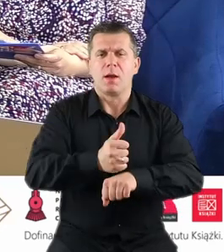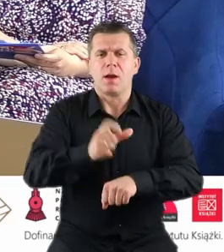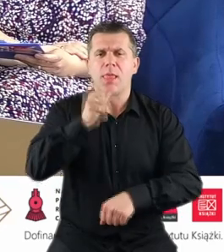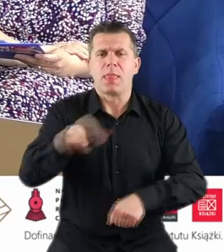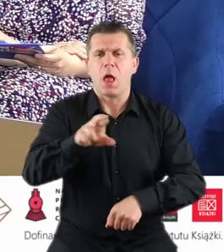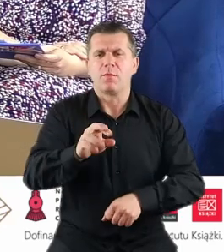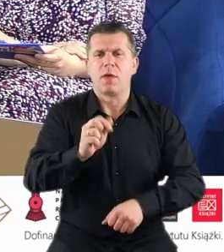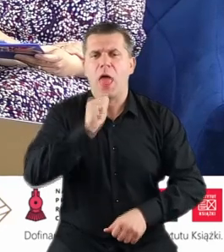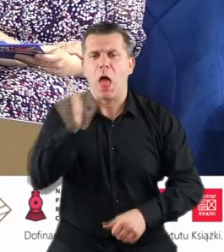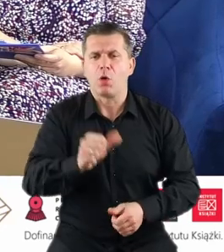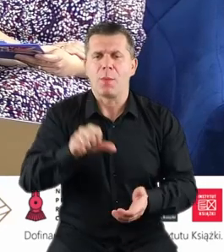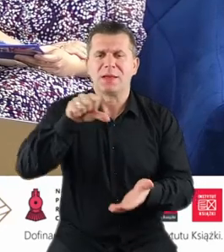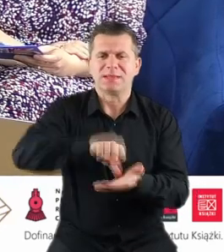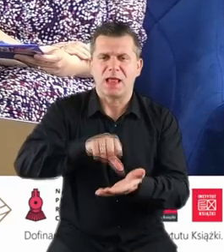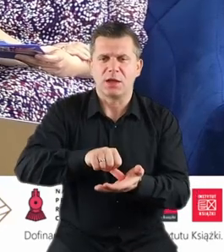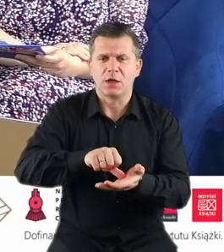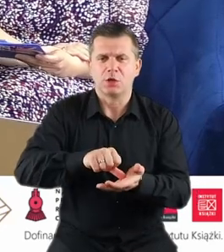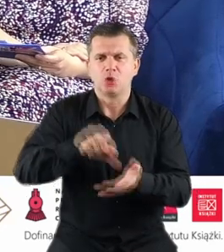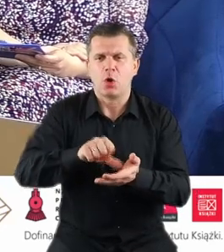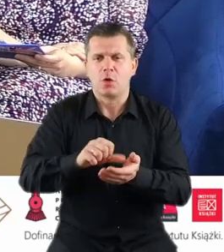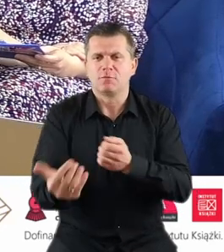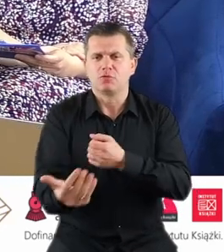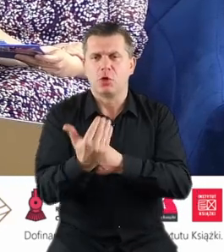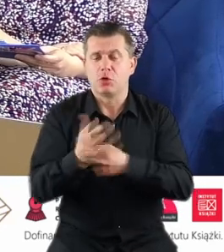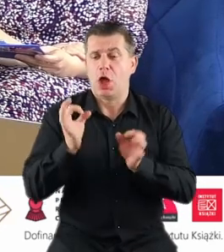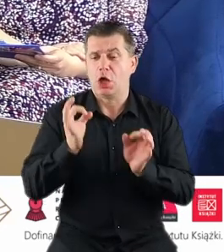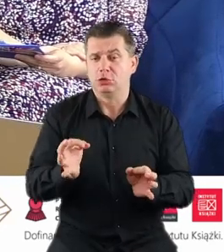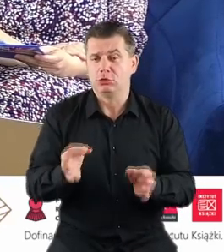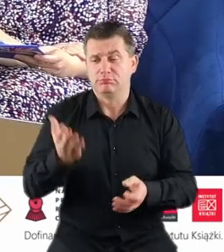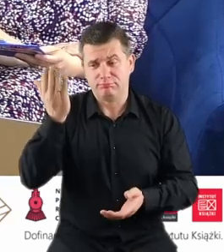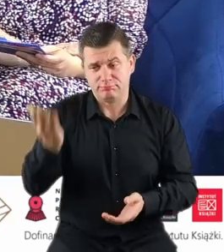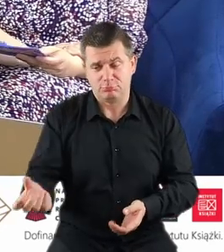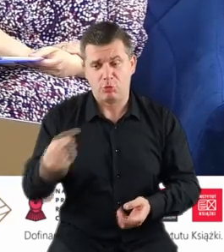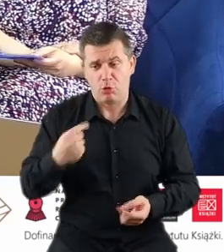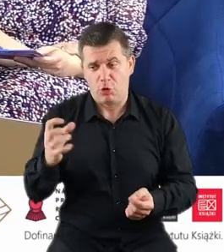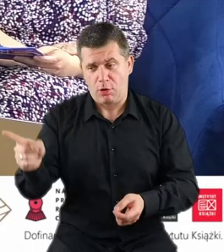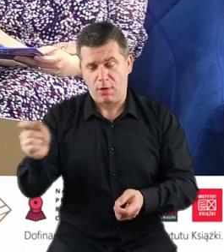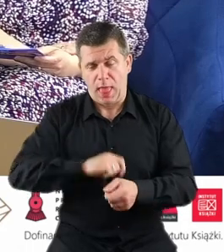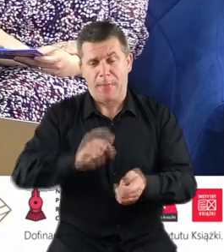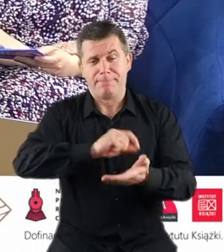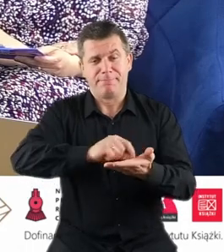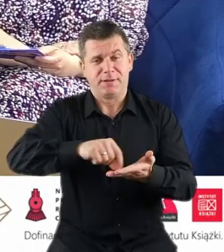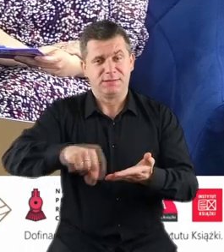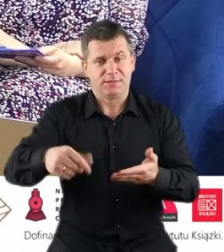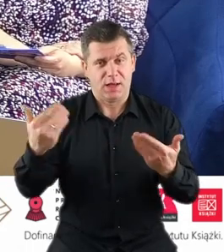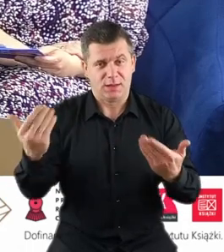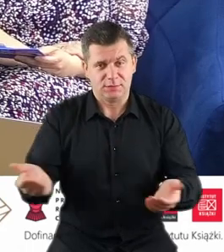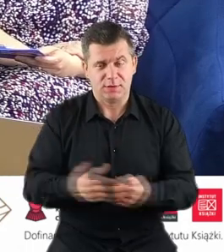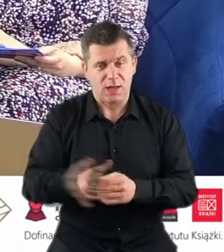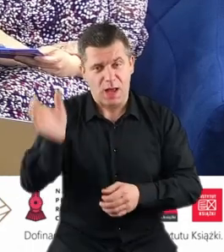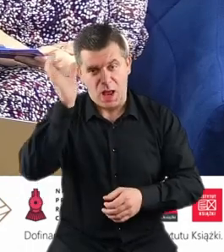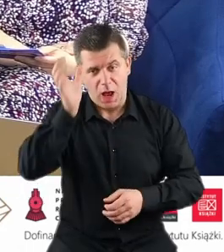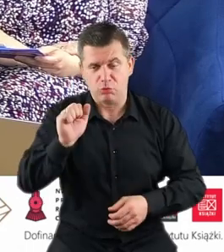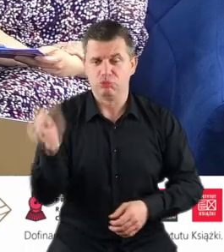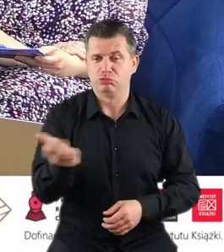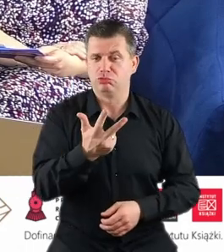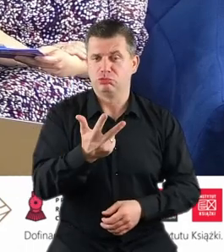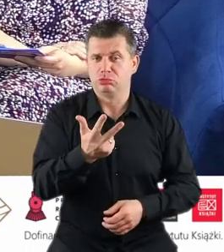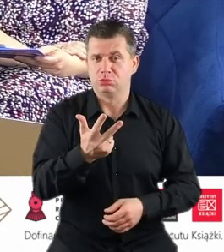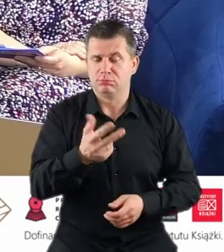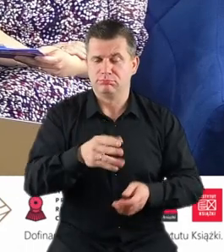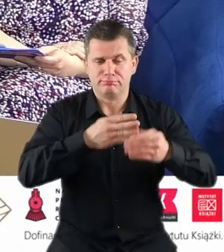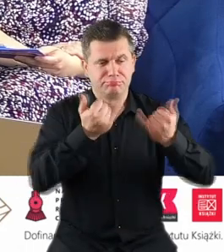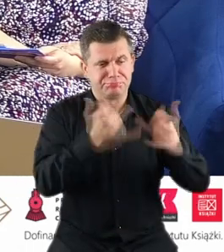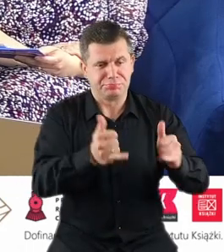Europy Centralnej i Środkowo-Wschodniej. Ale dzisiaj gościmy pana Jakuba Szamałka, pisarza, Zgadza się. autora trzech